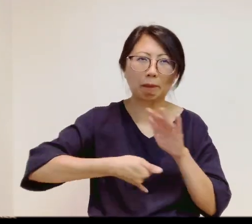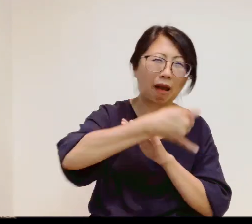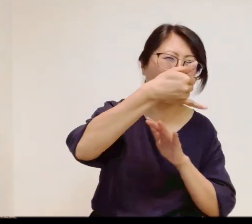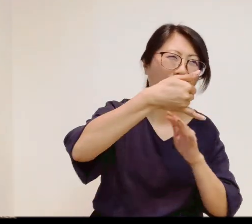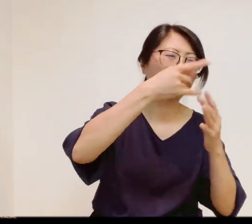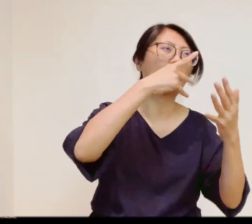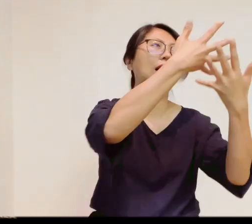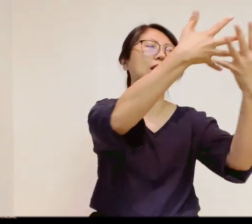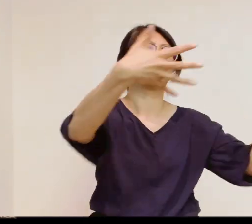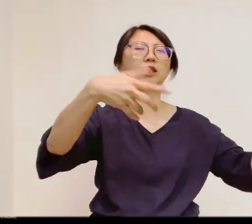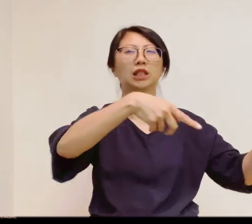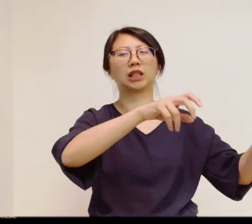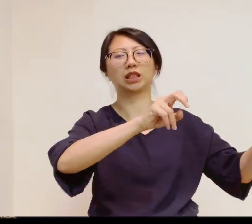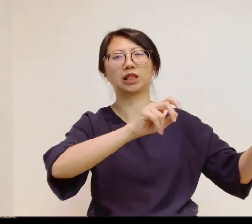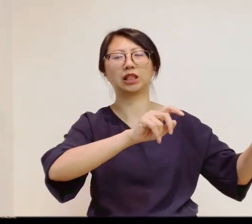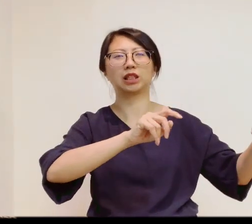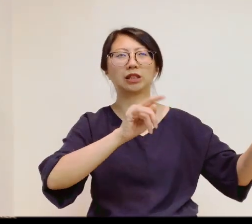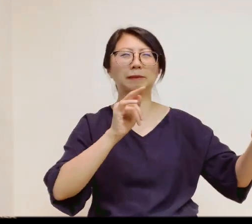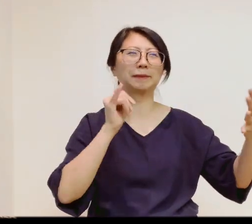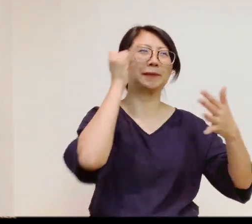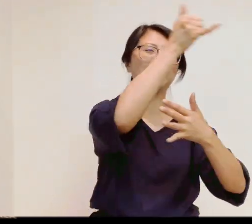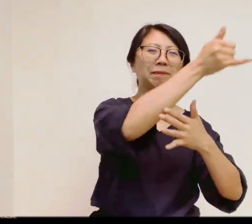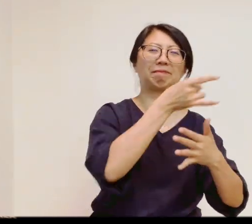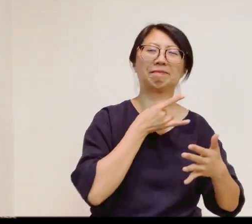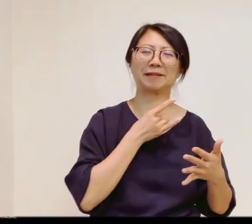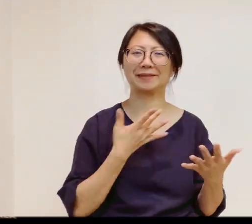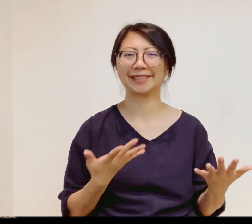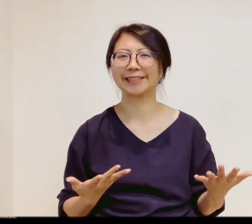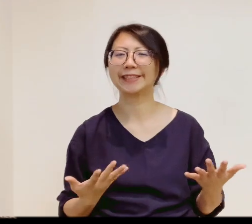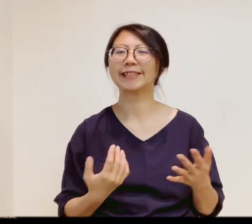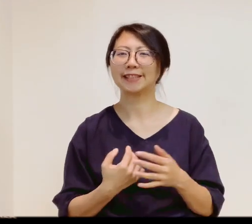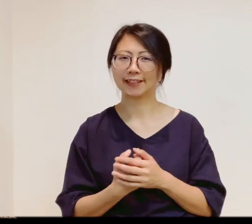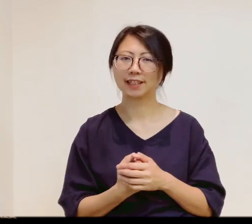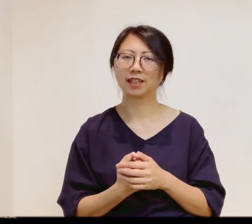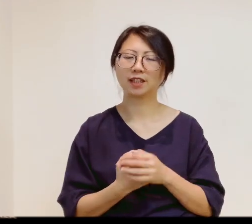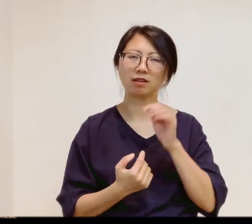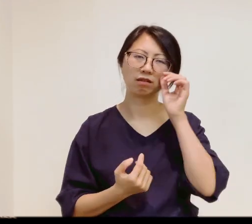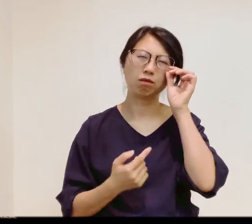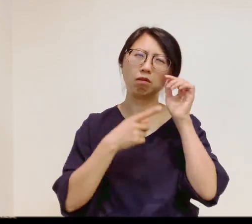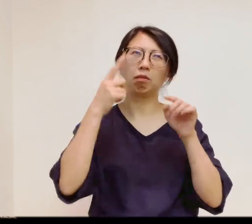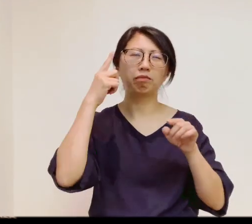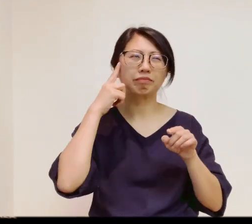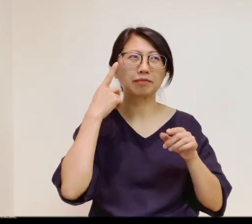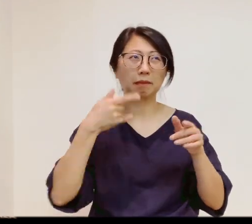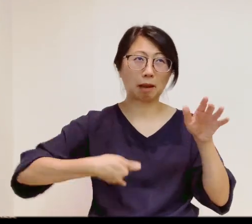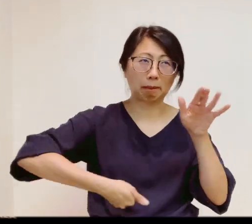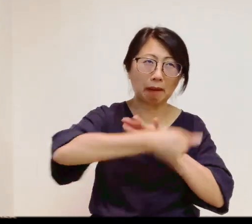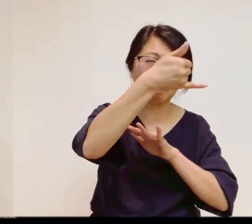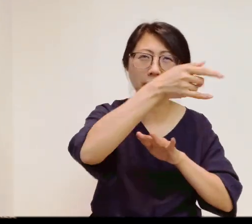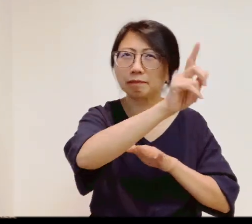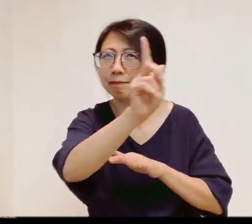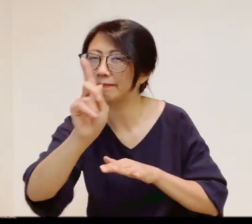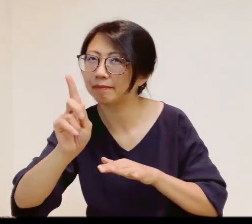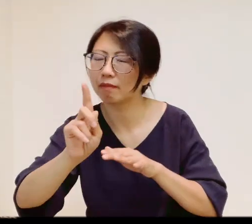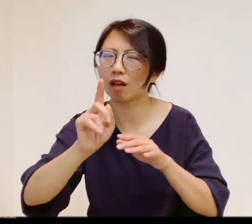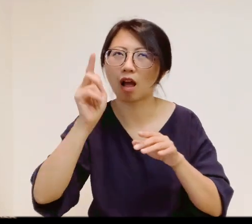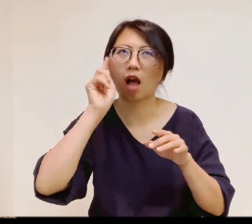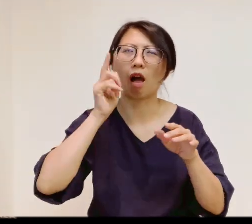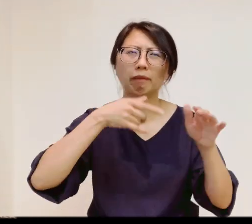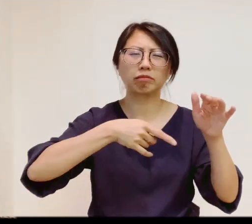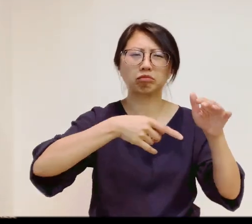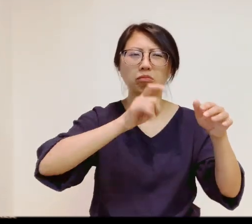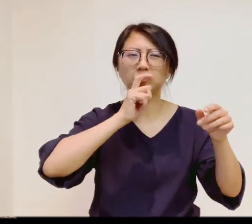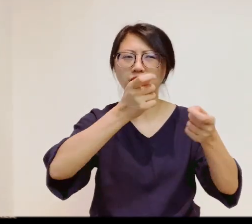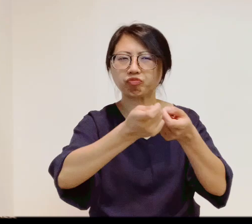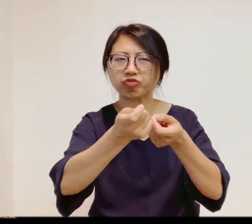自己其實都仲喺呢個集中營嘅範圍裏面，如果佢要走嘅話咧，其實佢走出去咧，佢究竟走去